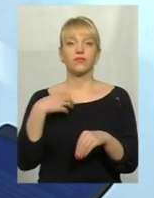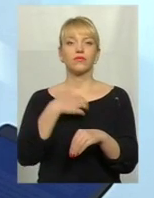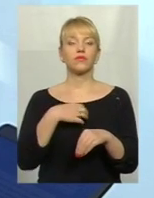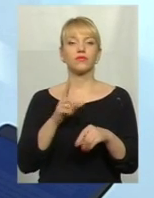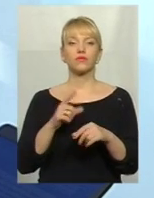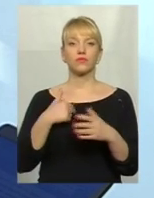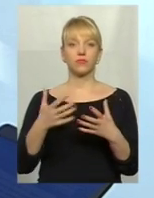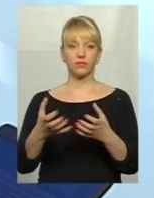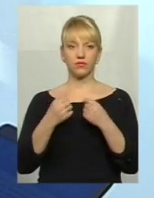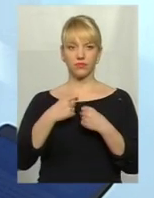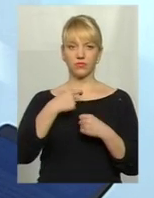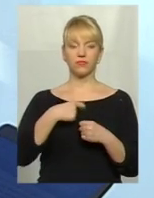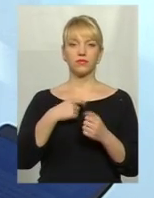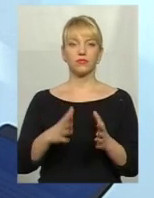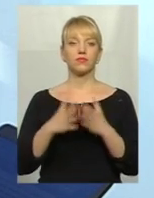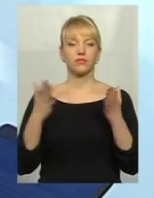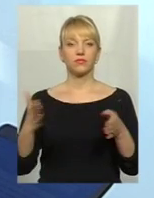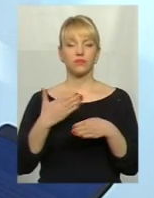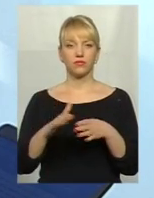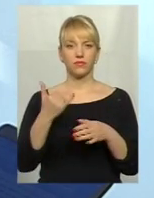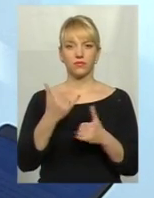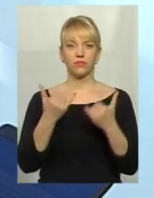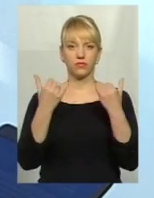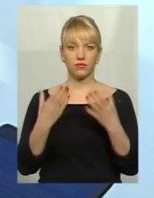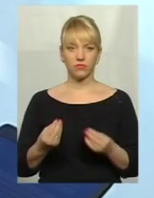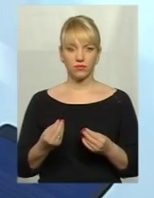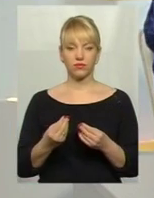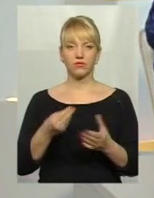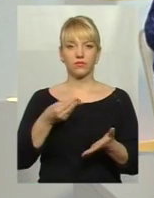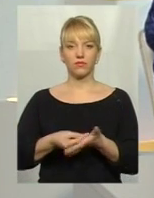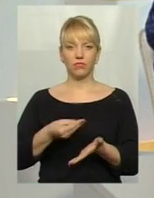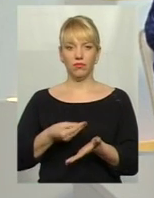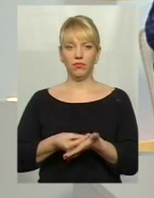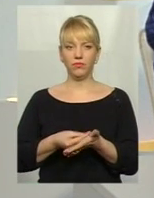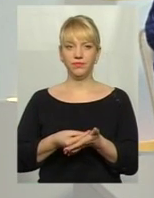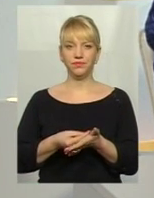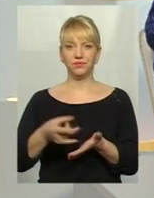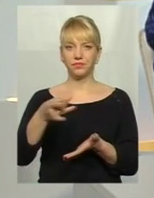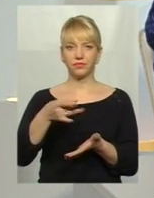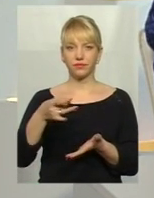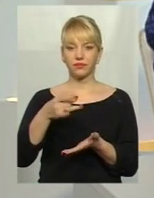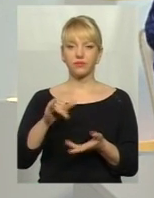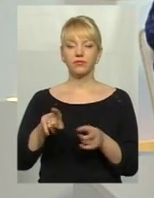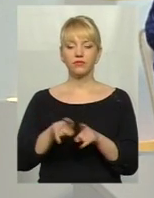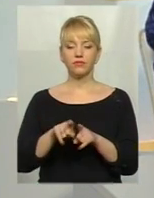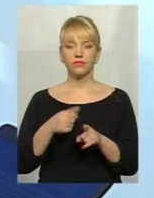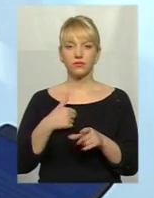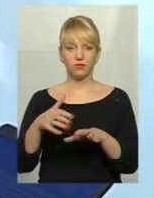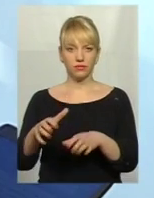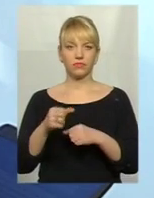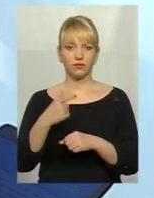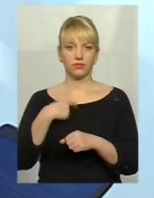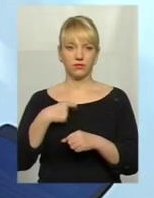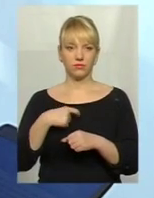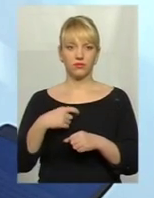перебрали на себе, велику частку на сьогоднішній день, як і бюджету, району, так і ми перебрали велику